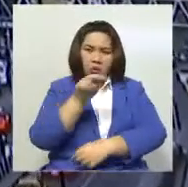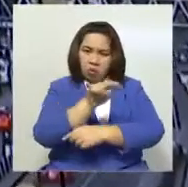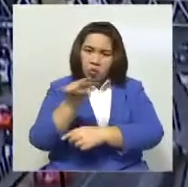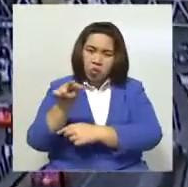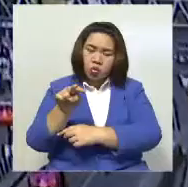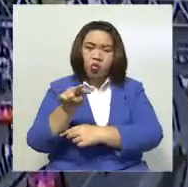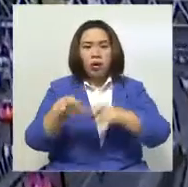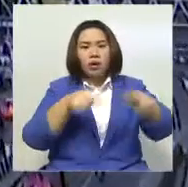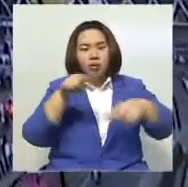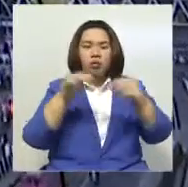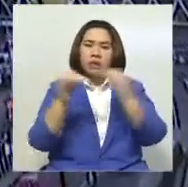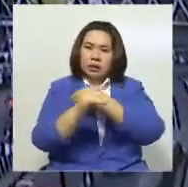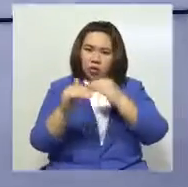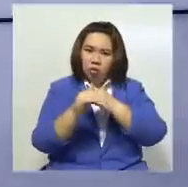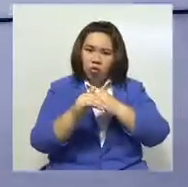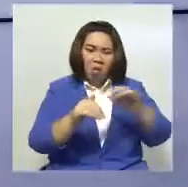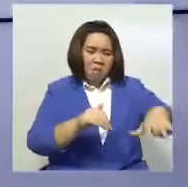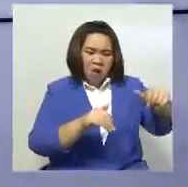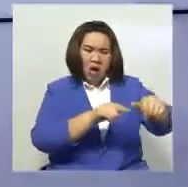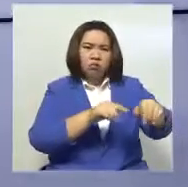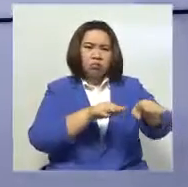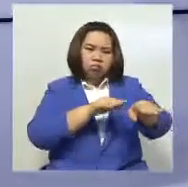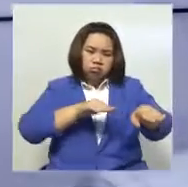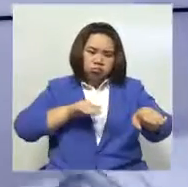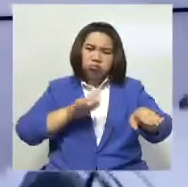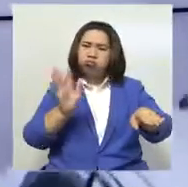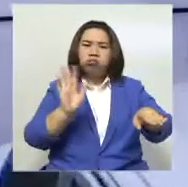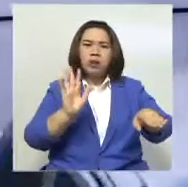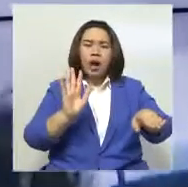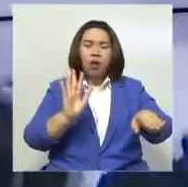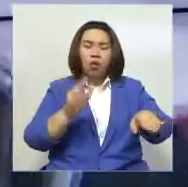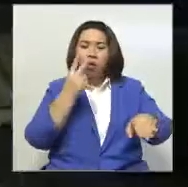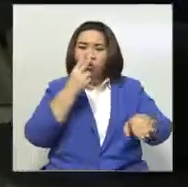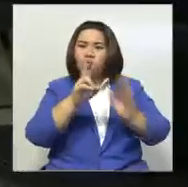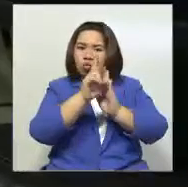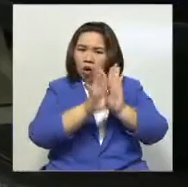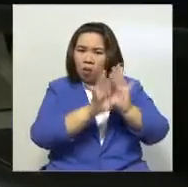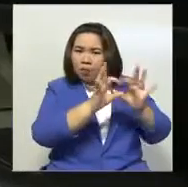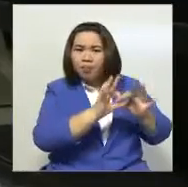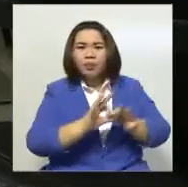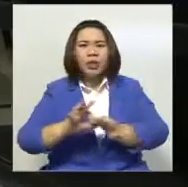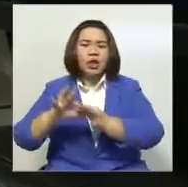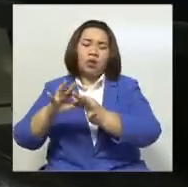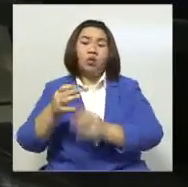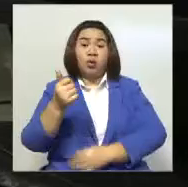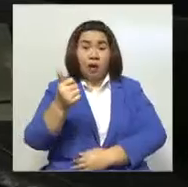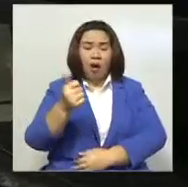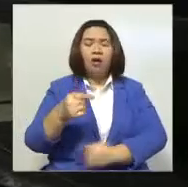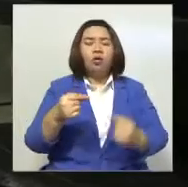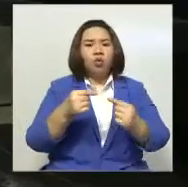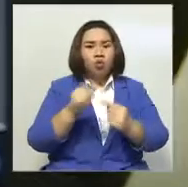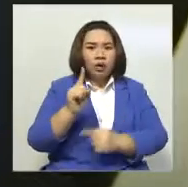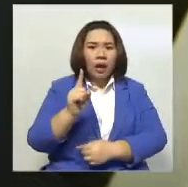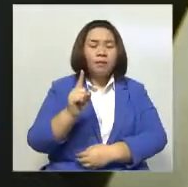การจราจรโดยเฉพาะพื้นที่ชุมชนเมืองลดความแออัดแล้วก็เน้นเรื่องของการสร้างระบบเชื่อมต่อการเดินรถระหว่างระบ